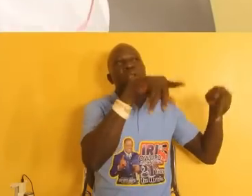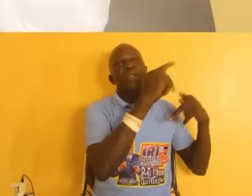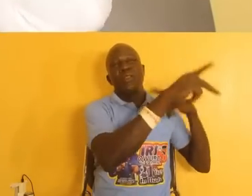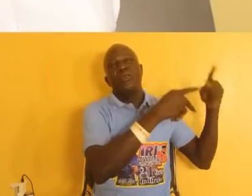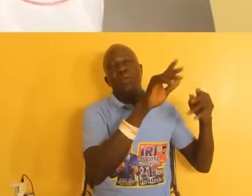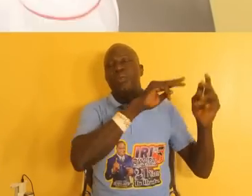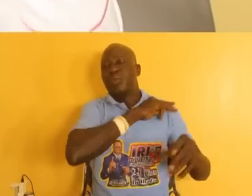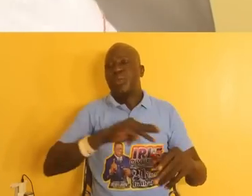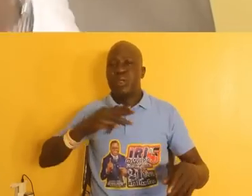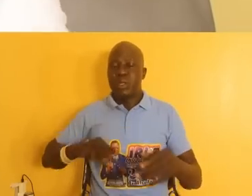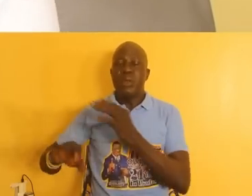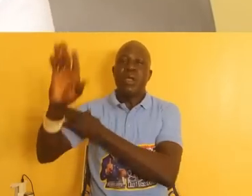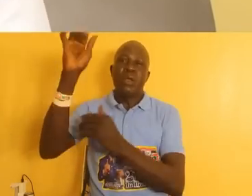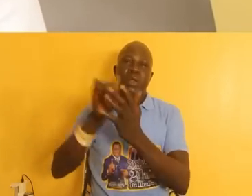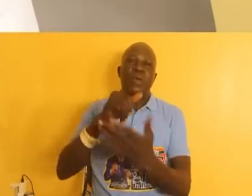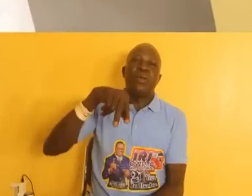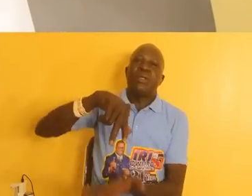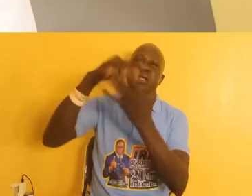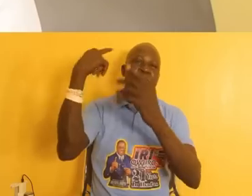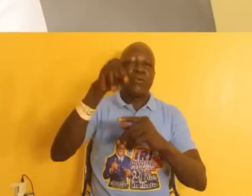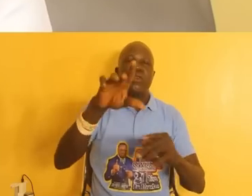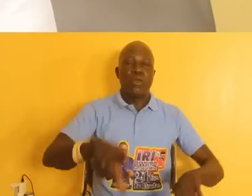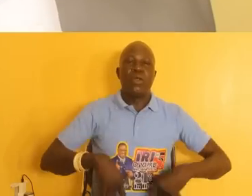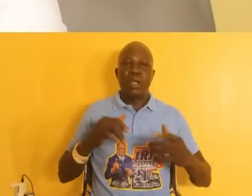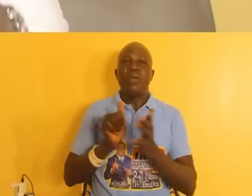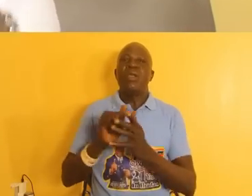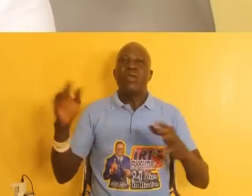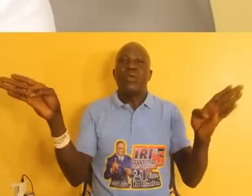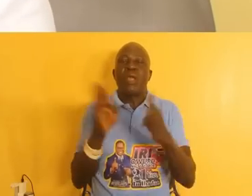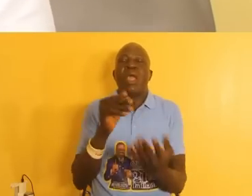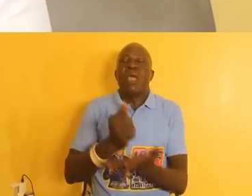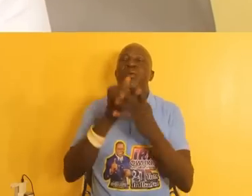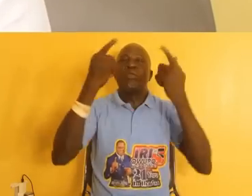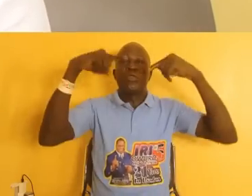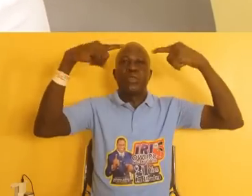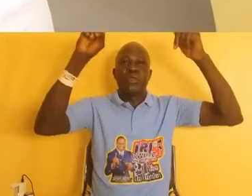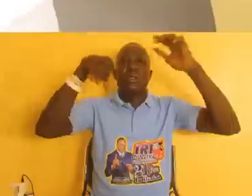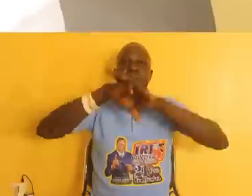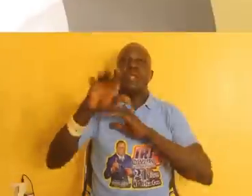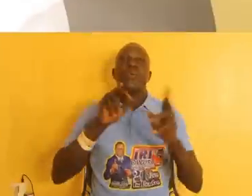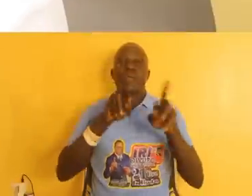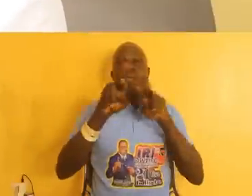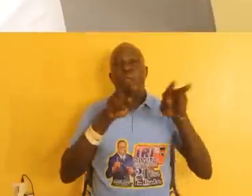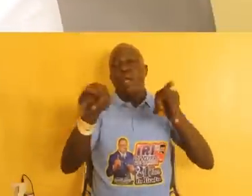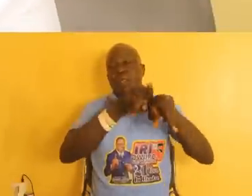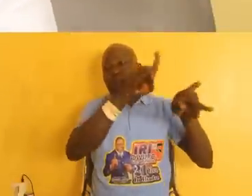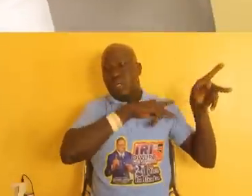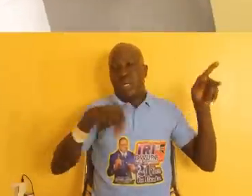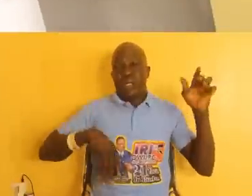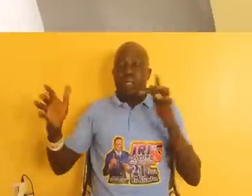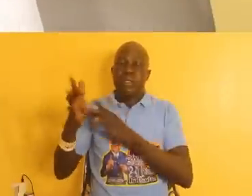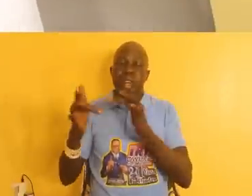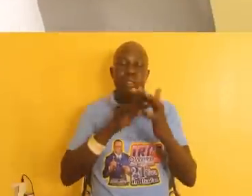ìrànlọ́wọ́ ọlọ́run àlàyé àdìde fún ayé ẹ̀yọ́ dẹ̀ fún ọ̀sà sí yọ ọ̀sà wàá dẹ̀ ṣe bí ọba